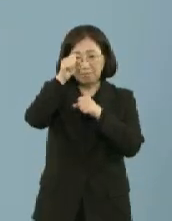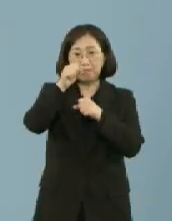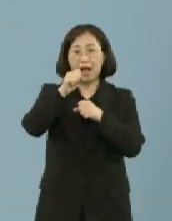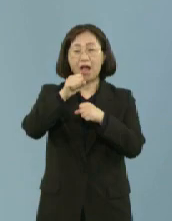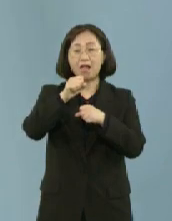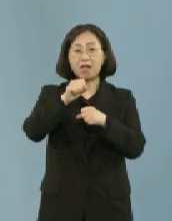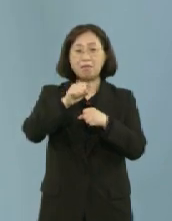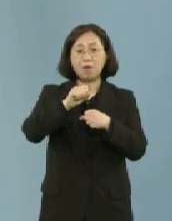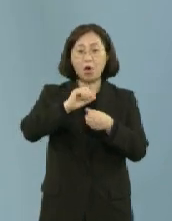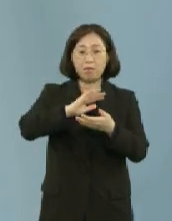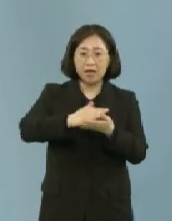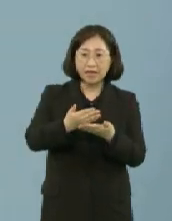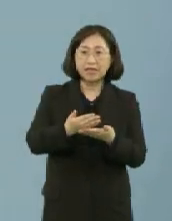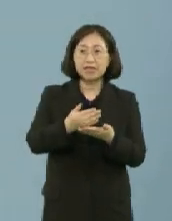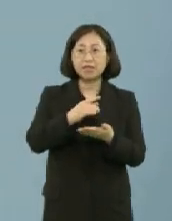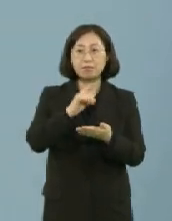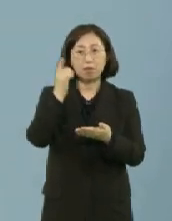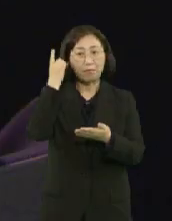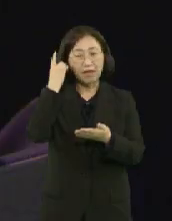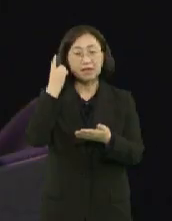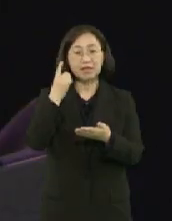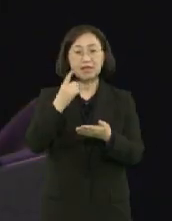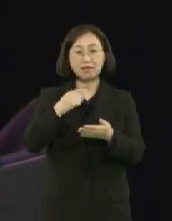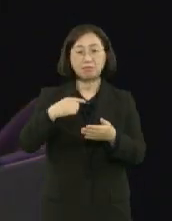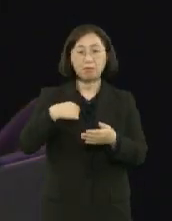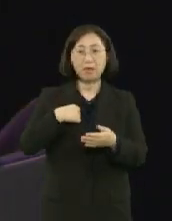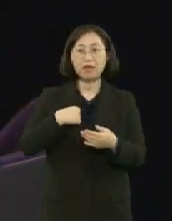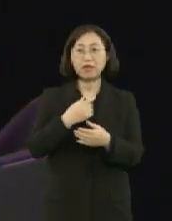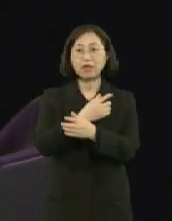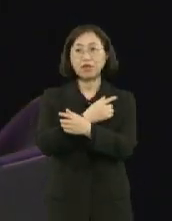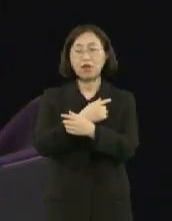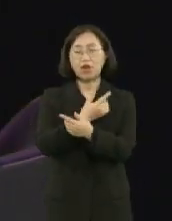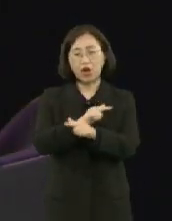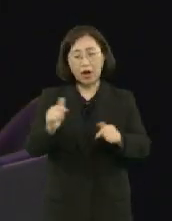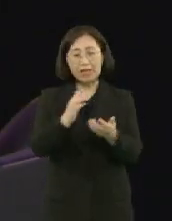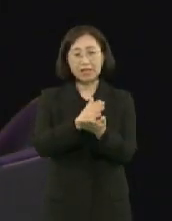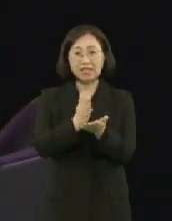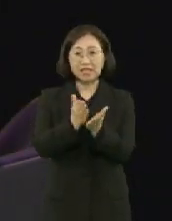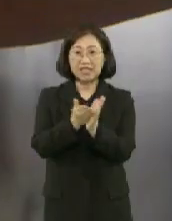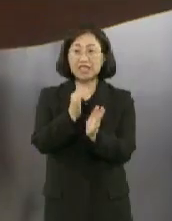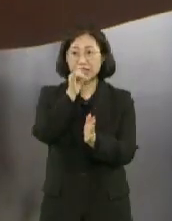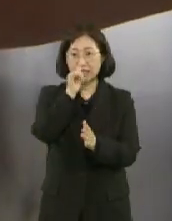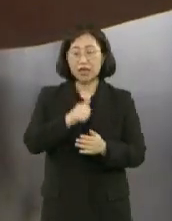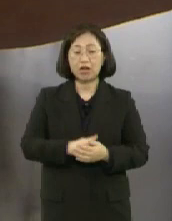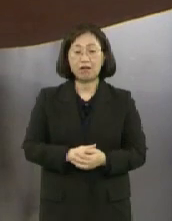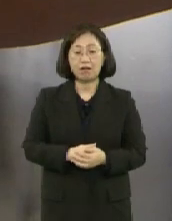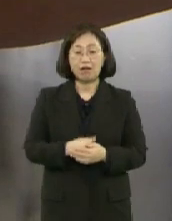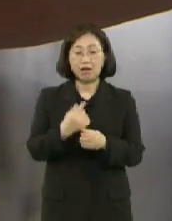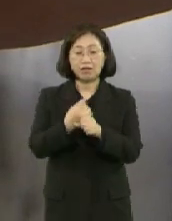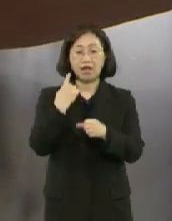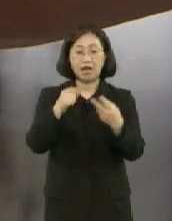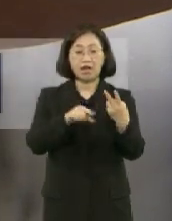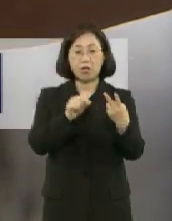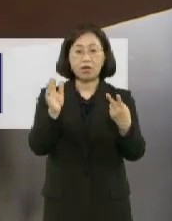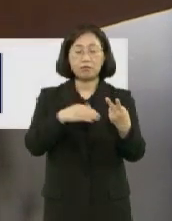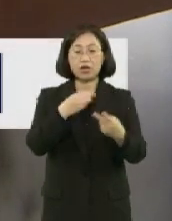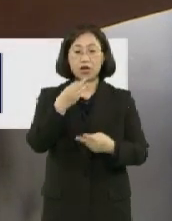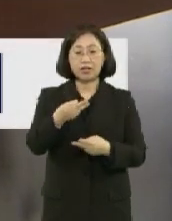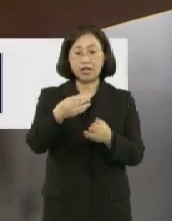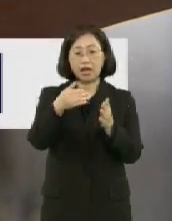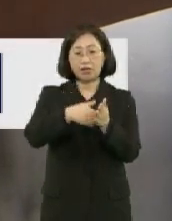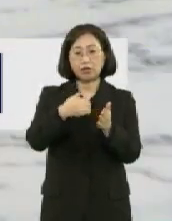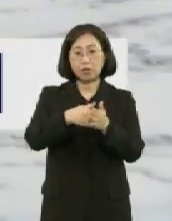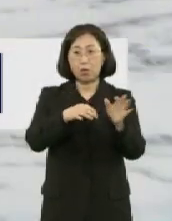PC, 명품 재킷과 패딩 등 판매 사기 종류도 가리지 않았습니다. 지난해 2월부터 13개